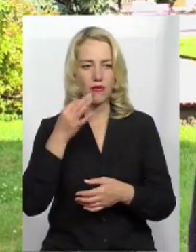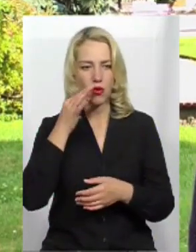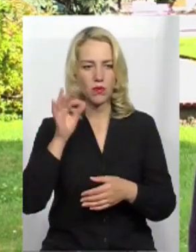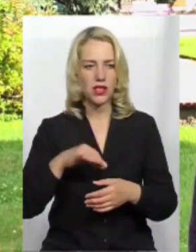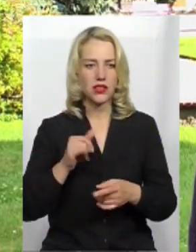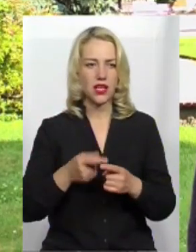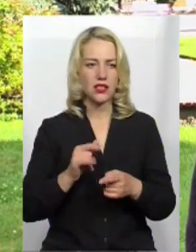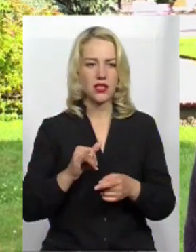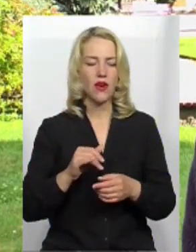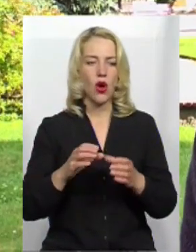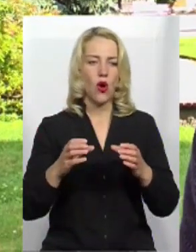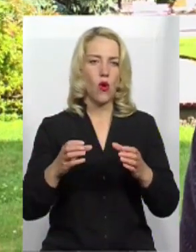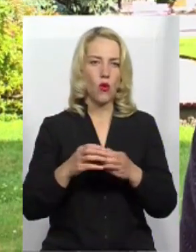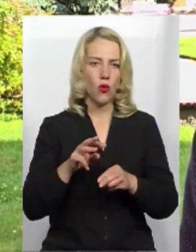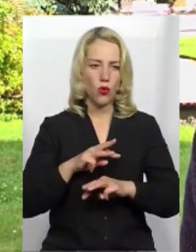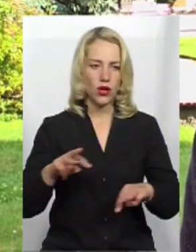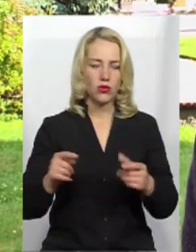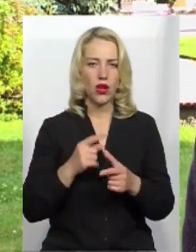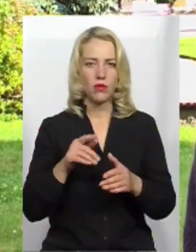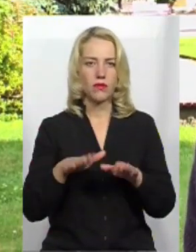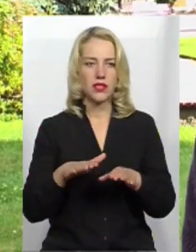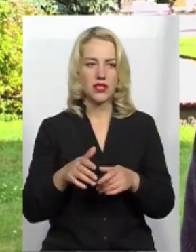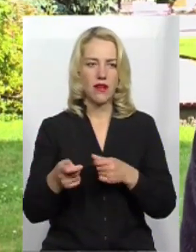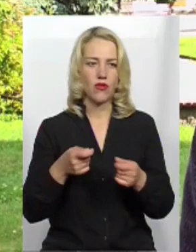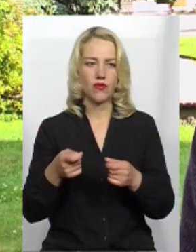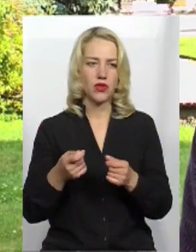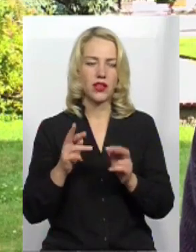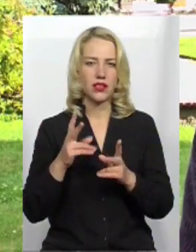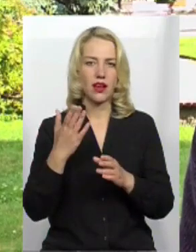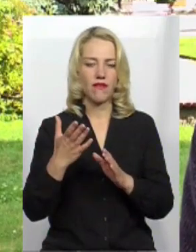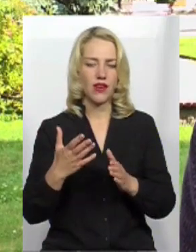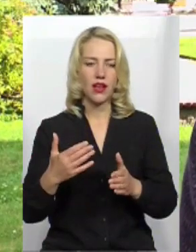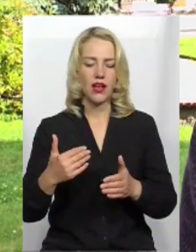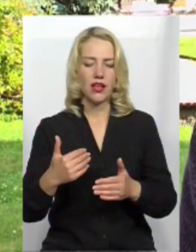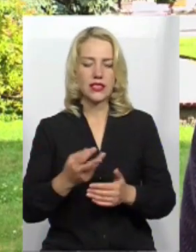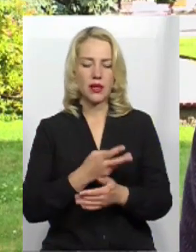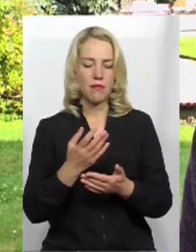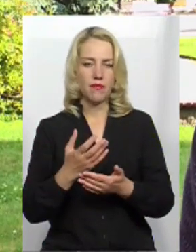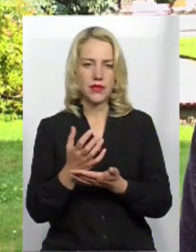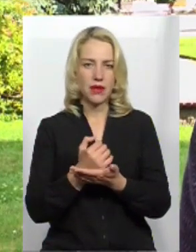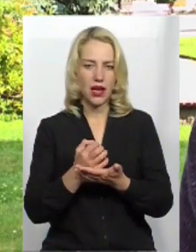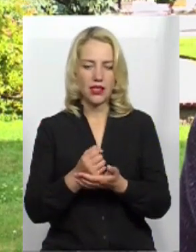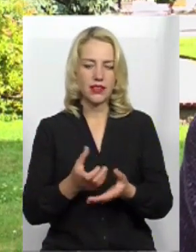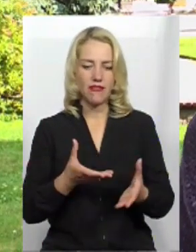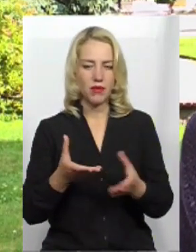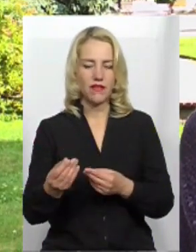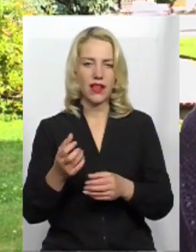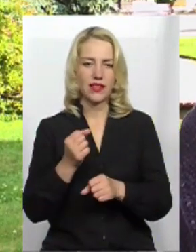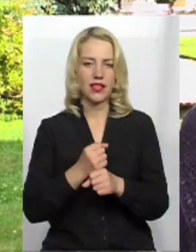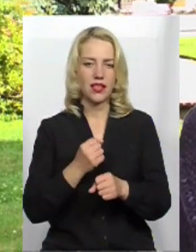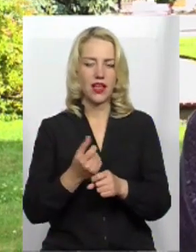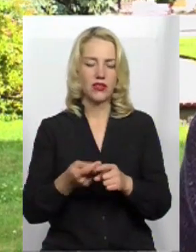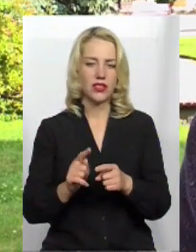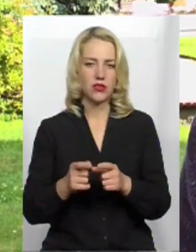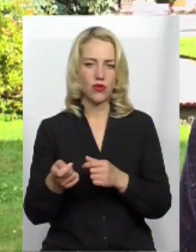або ж місцевих органів влади, скажіть, будь ласка, як саме ви збираєтесь впливати на діяльність цих гілок влади, аби